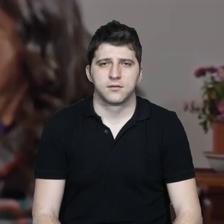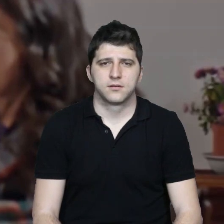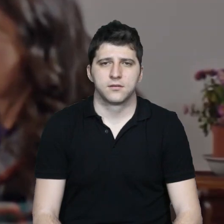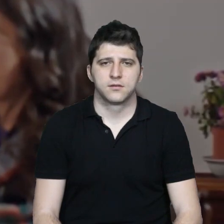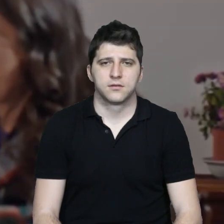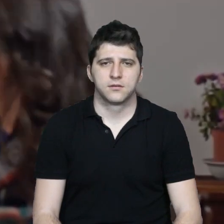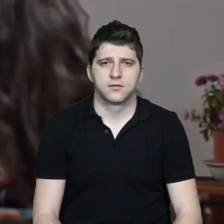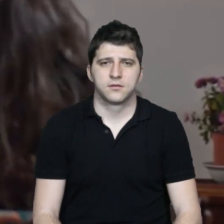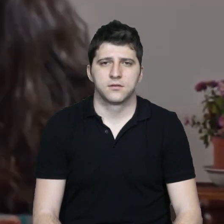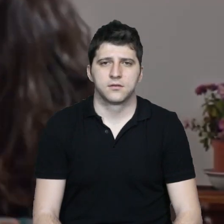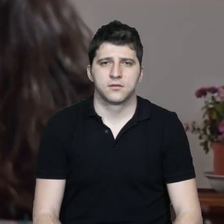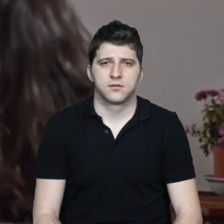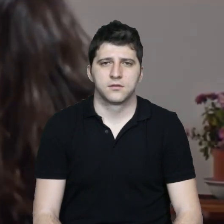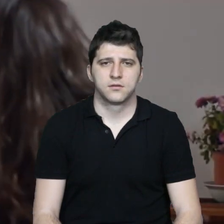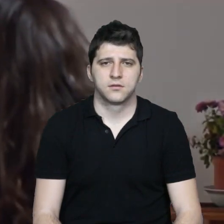Alev geldi.